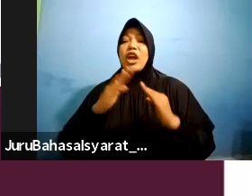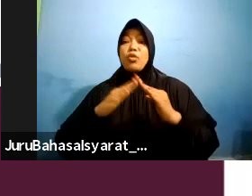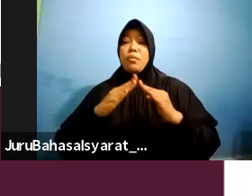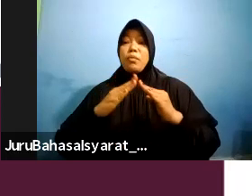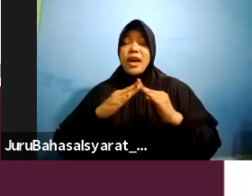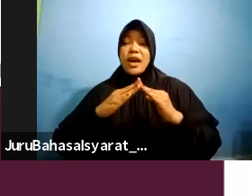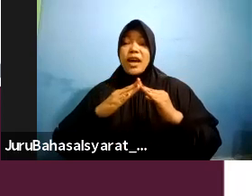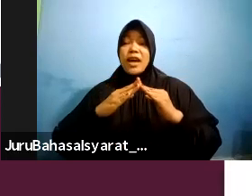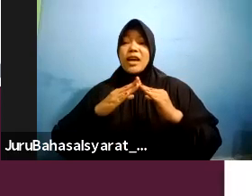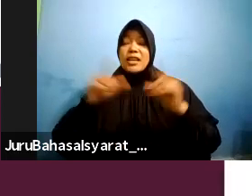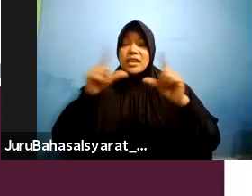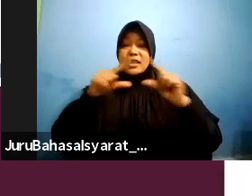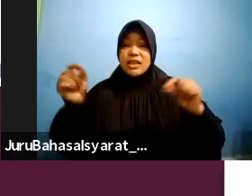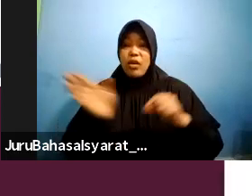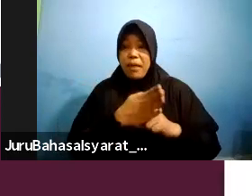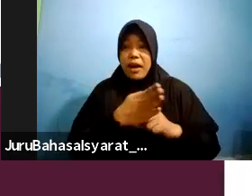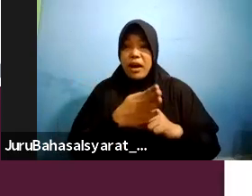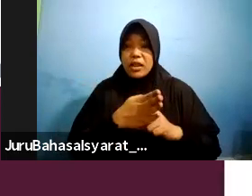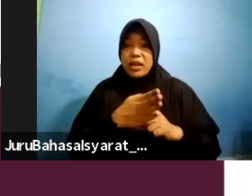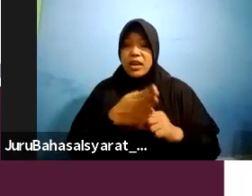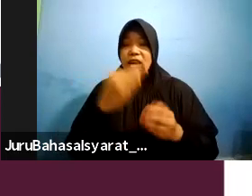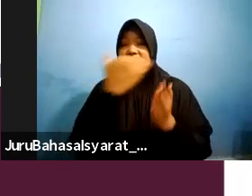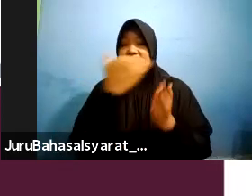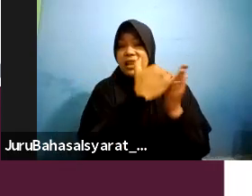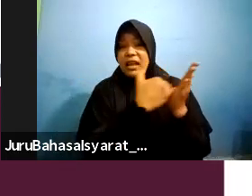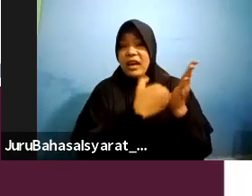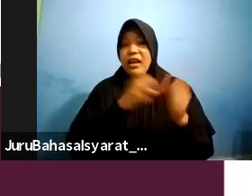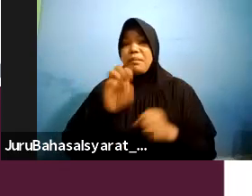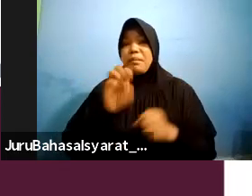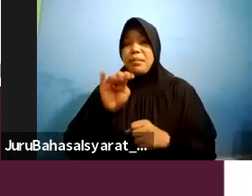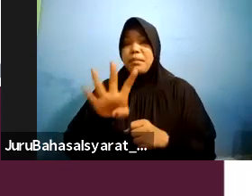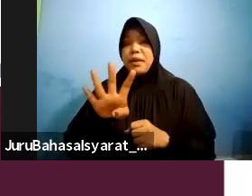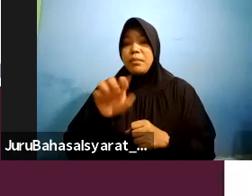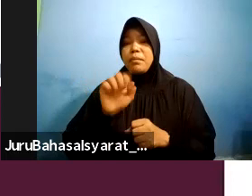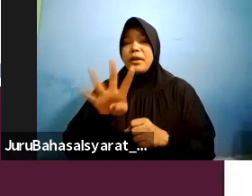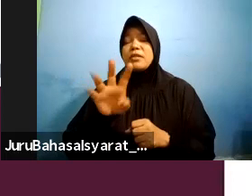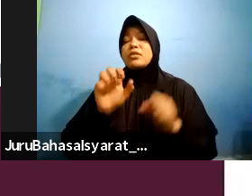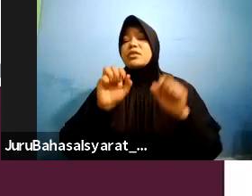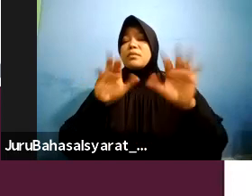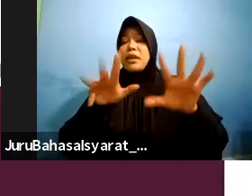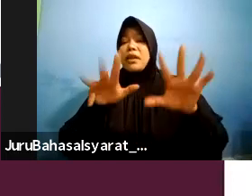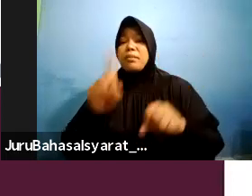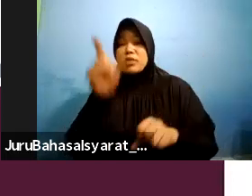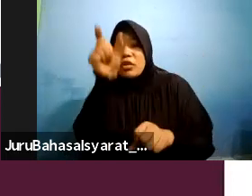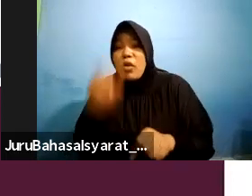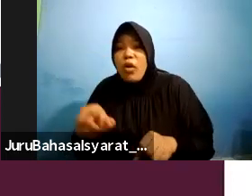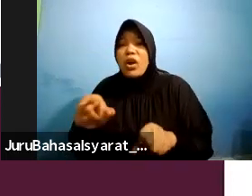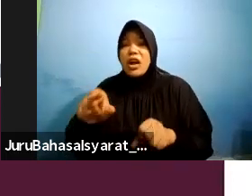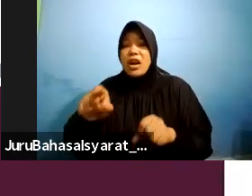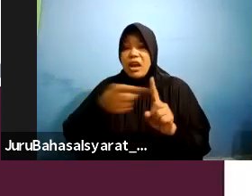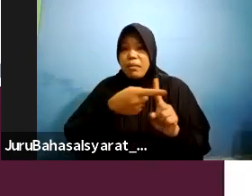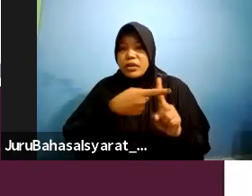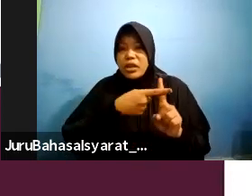Jawa Barat terdapat 44.490 orang yang terkonfirmasi COVID, yang sembuhnya